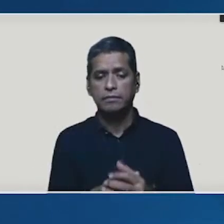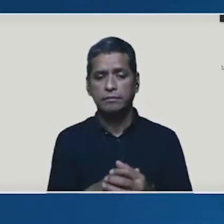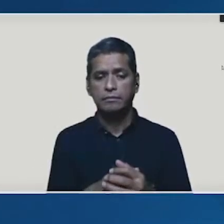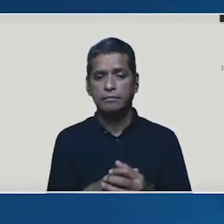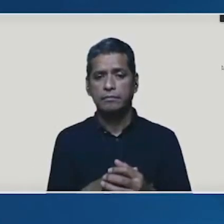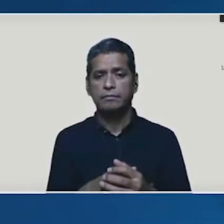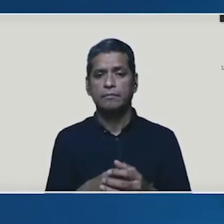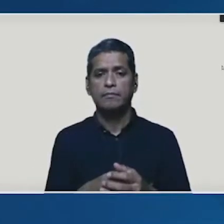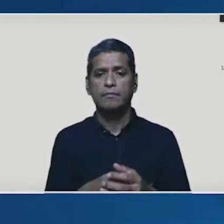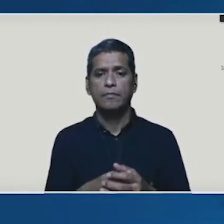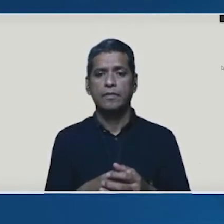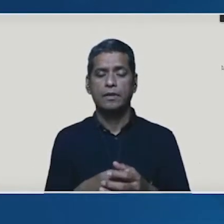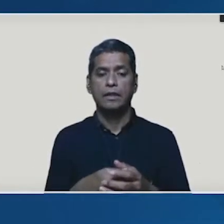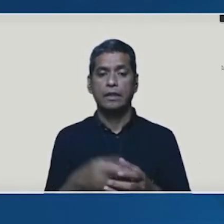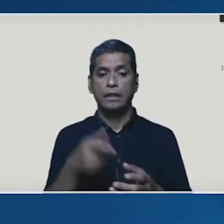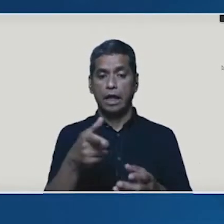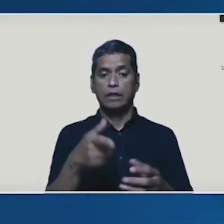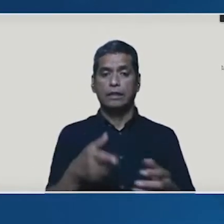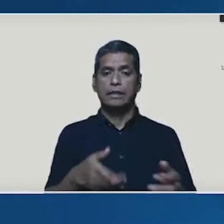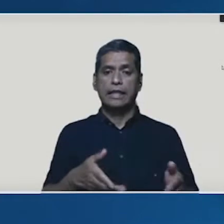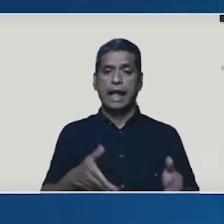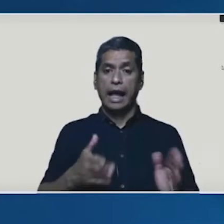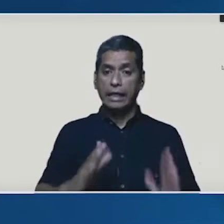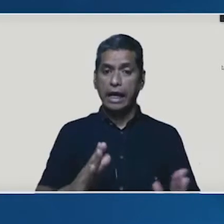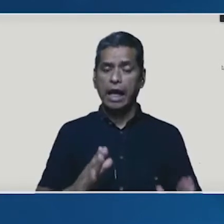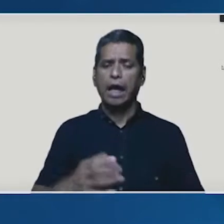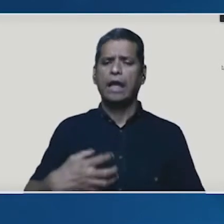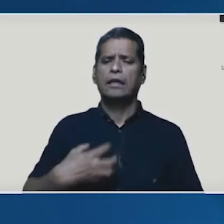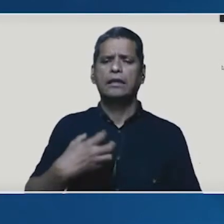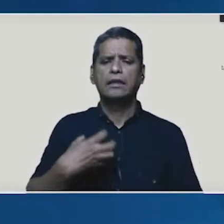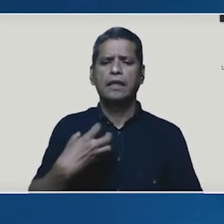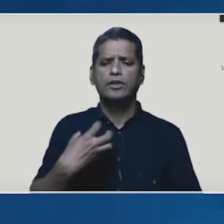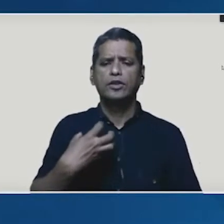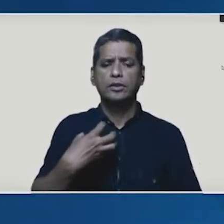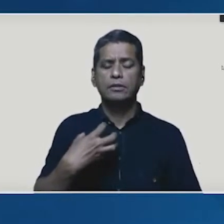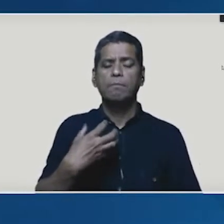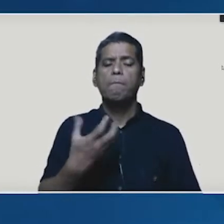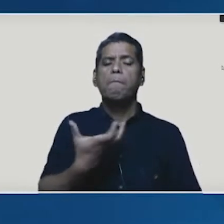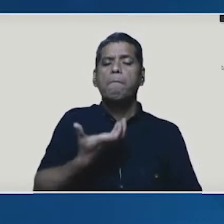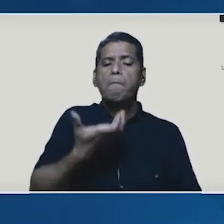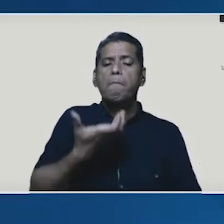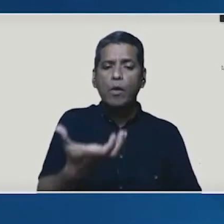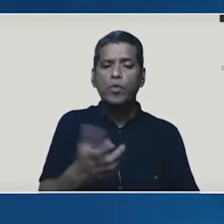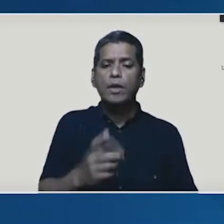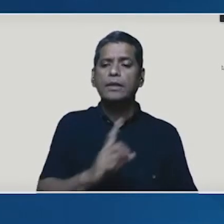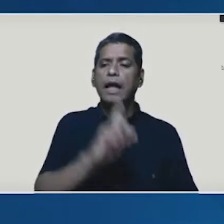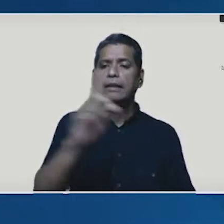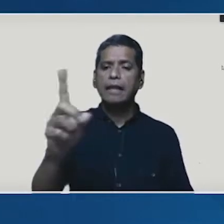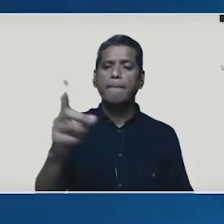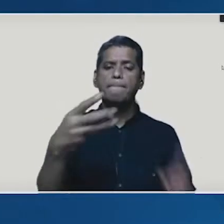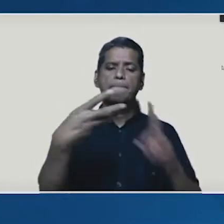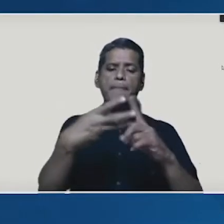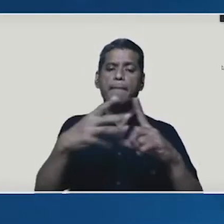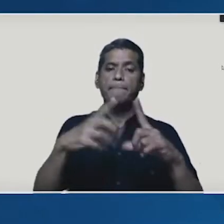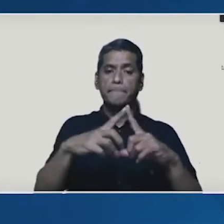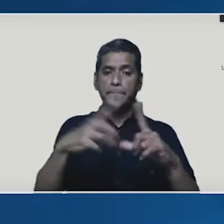atas kemauannya Daniel datang ke babilon oleh karena dia ditawan